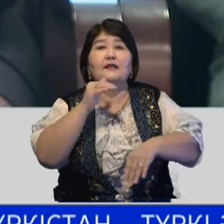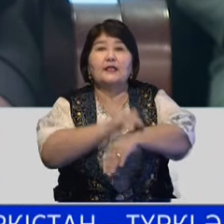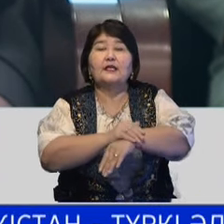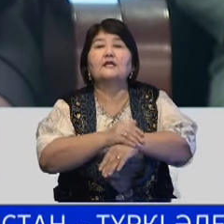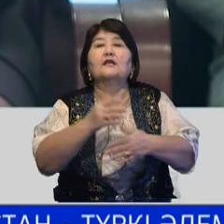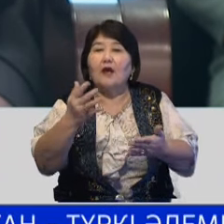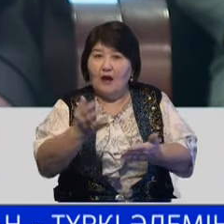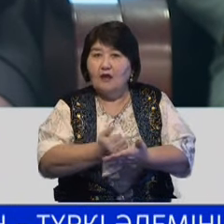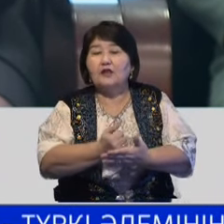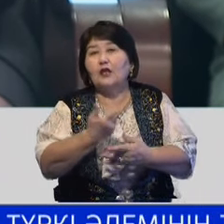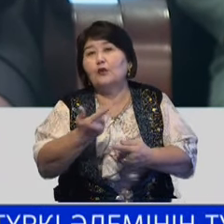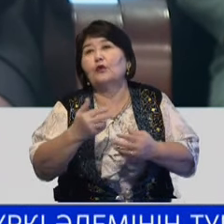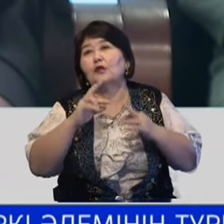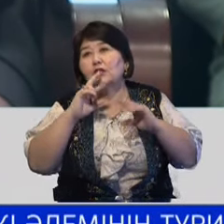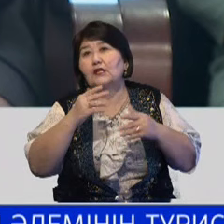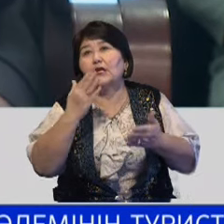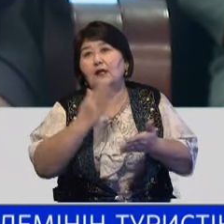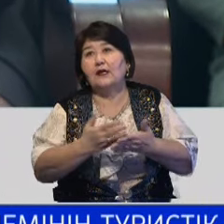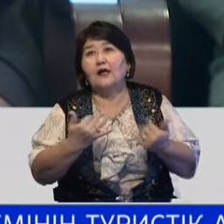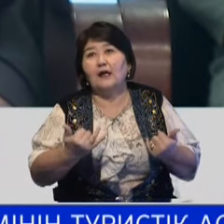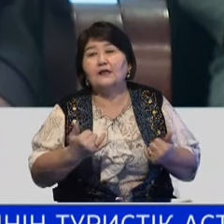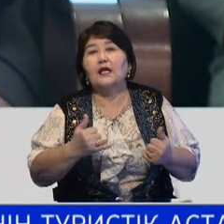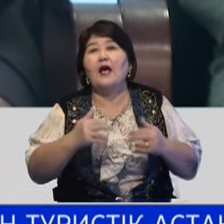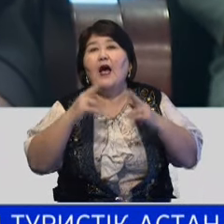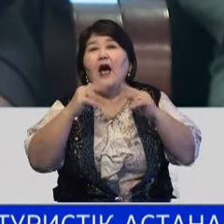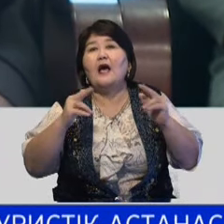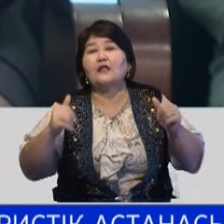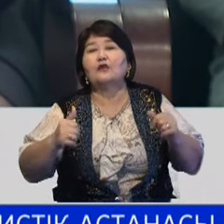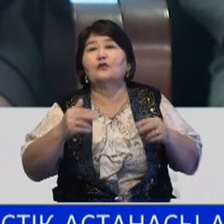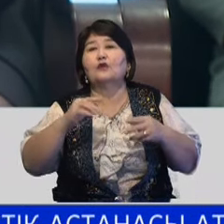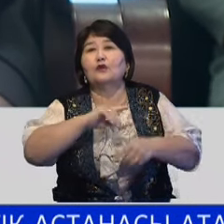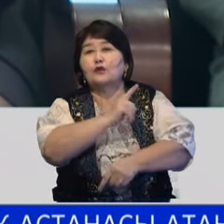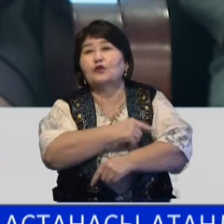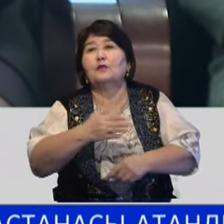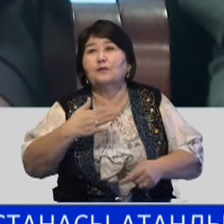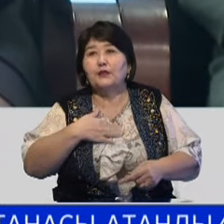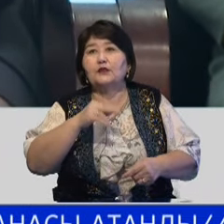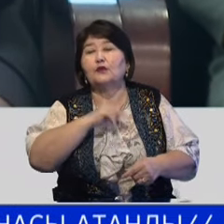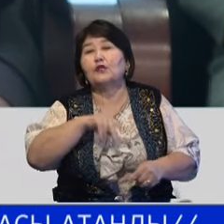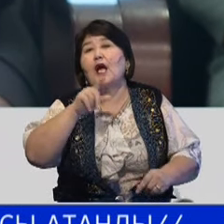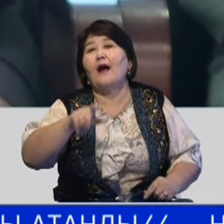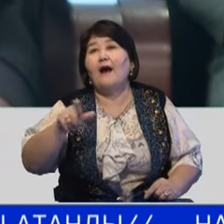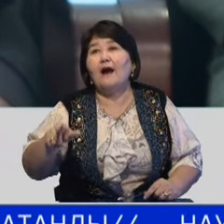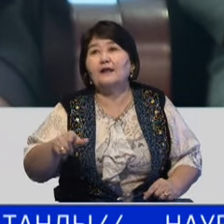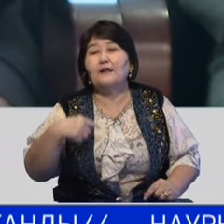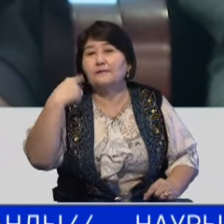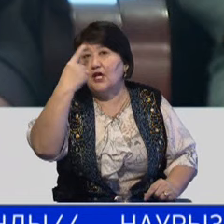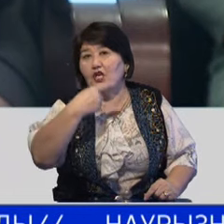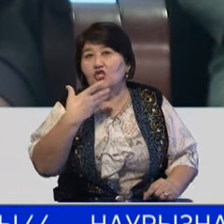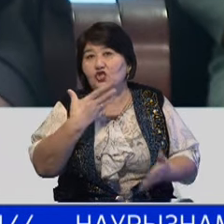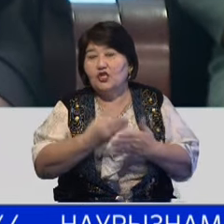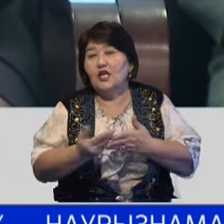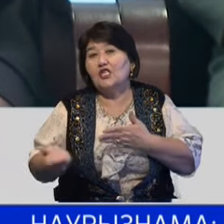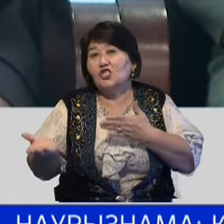анықталды. Ол деректерді қазір архитектураның күшімен, біздің күшімен мына адамды жеке